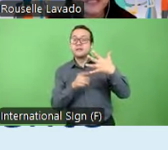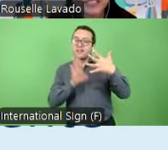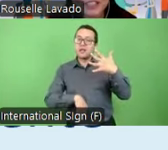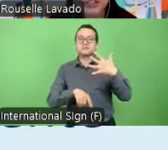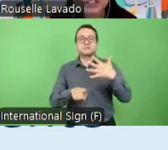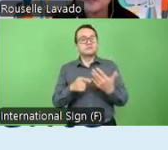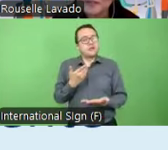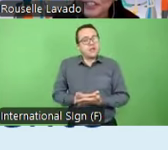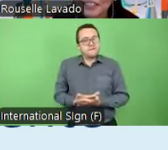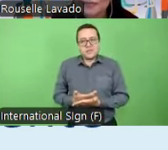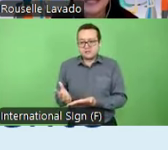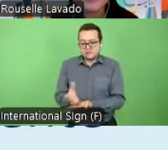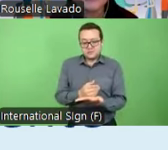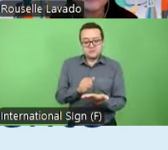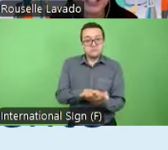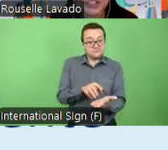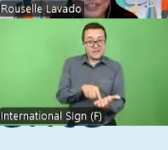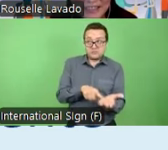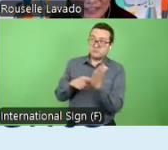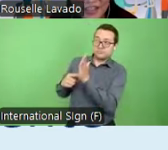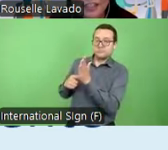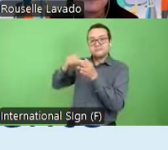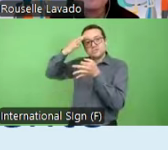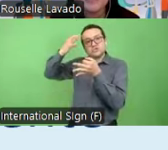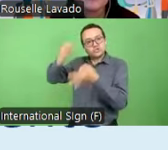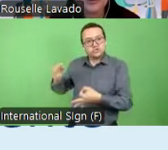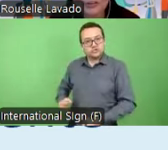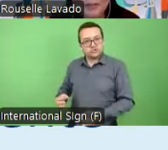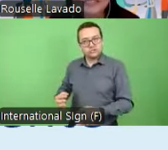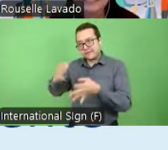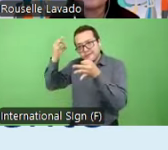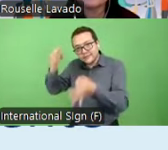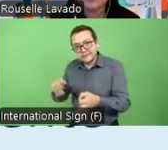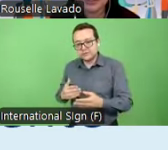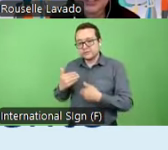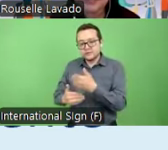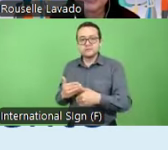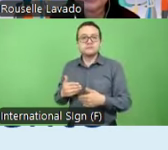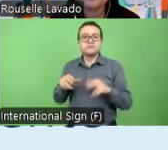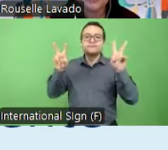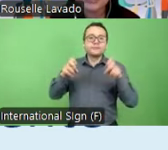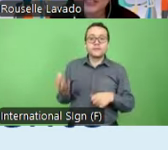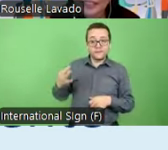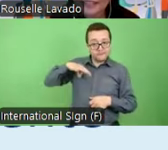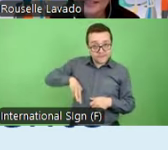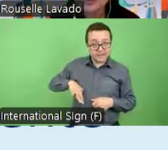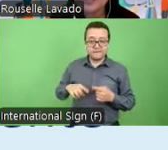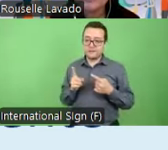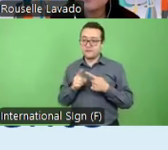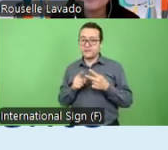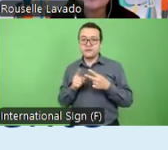pour agir. Les données ne sont efficaces que lorsqu'elles éclairent les décisions relatives au budget, aux prestations et à la fourniture